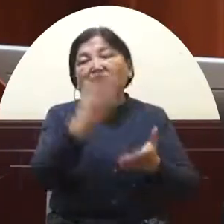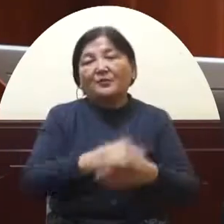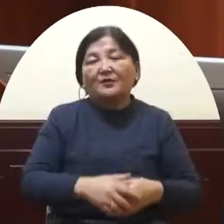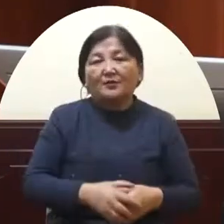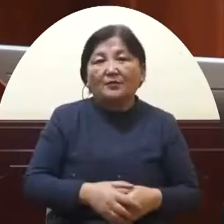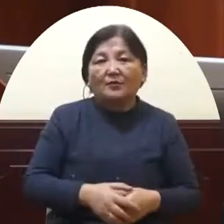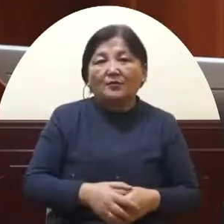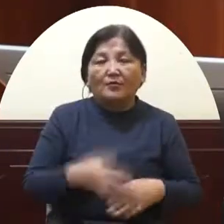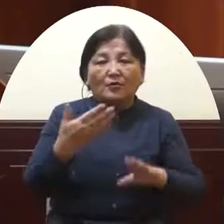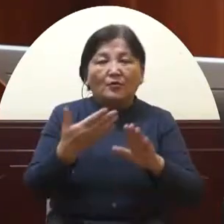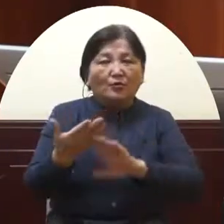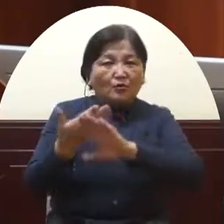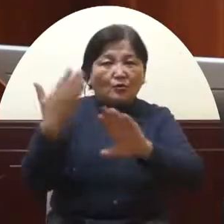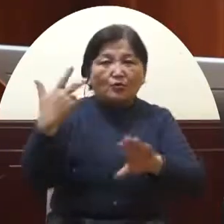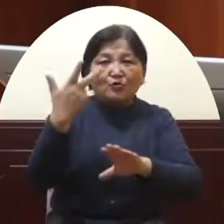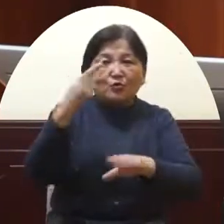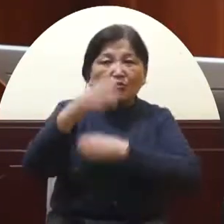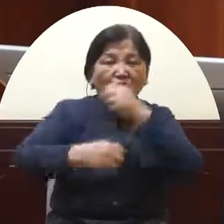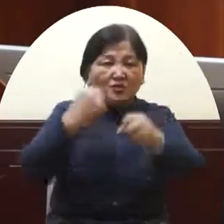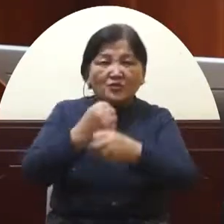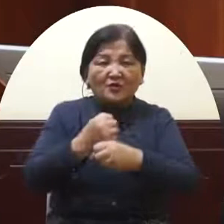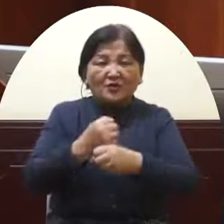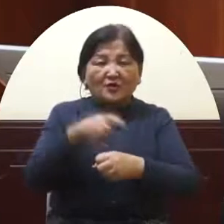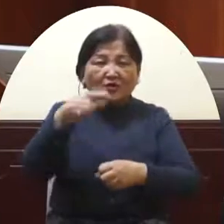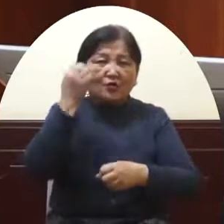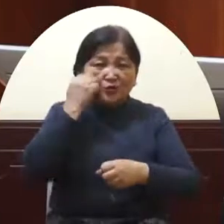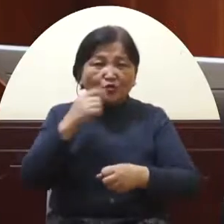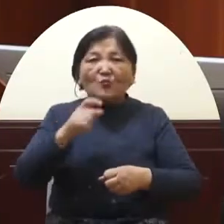Чи өнгөрсөн 30 жил тэр хүмүүс хаана байсан юм бэ гэж бодмоор.